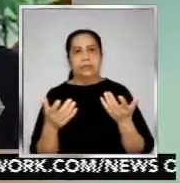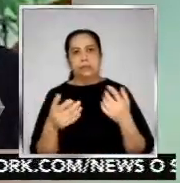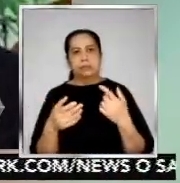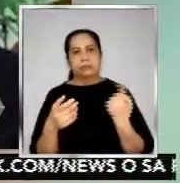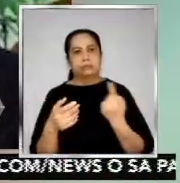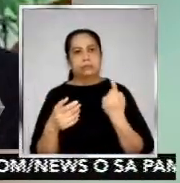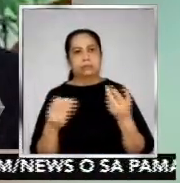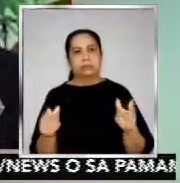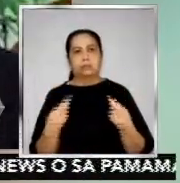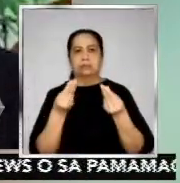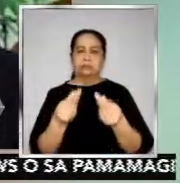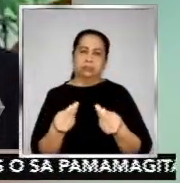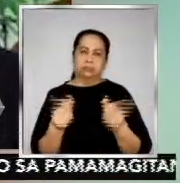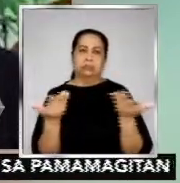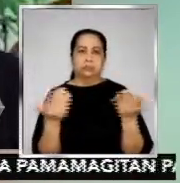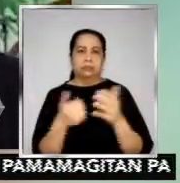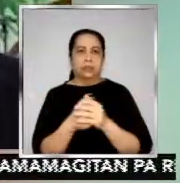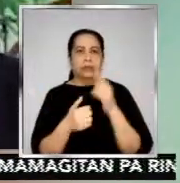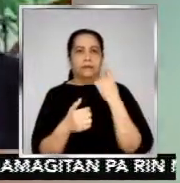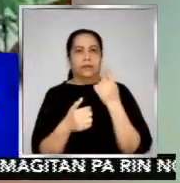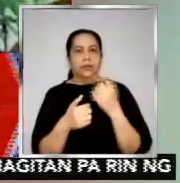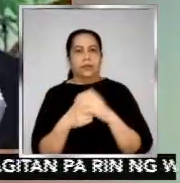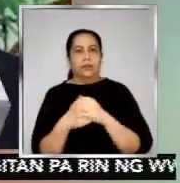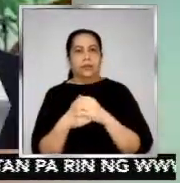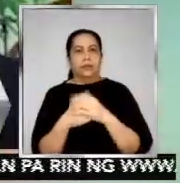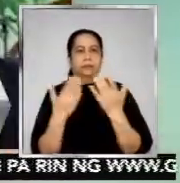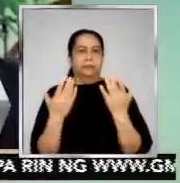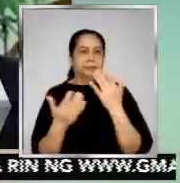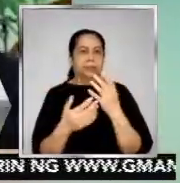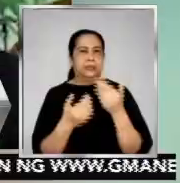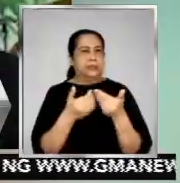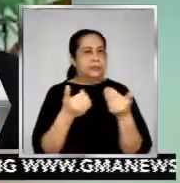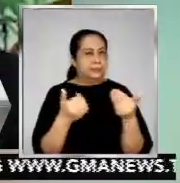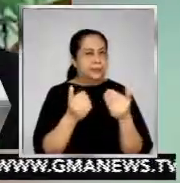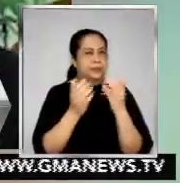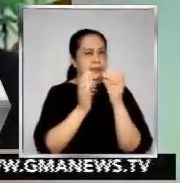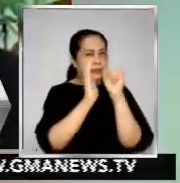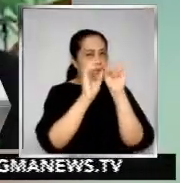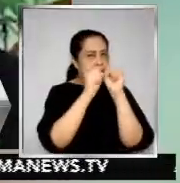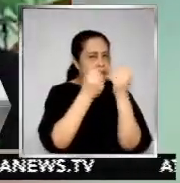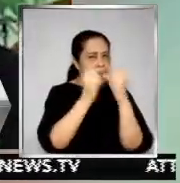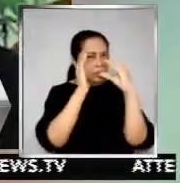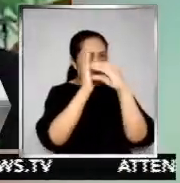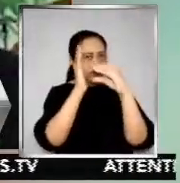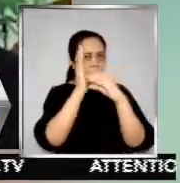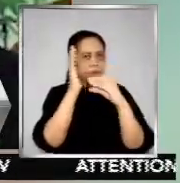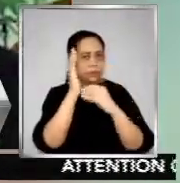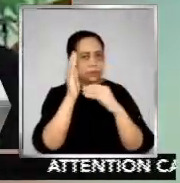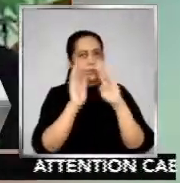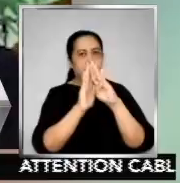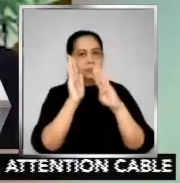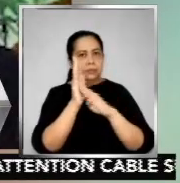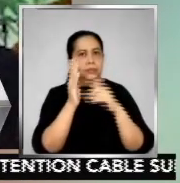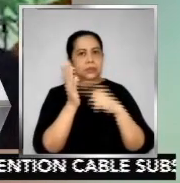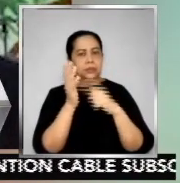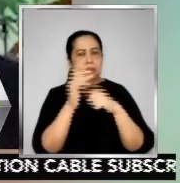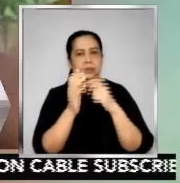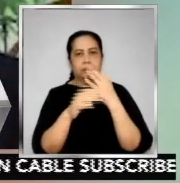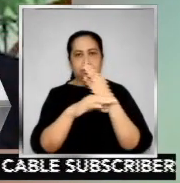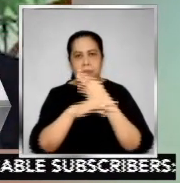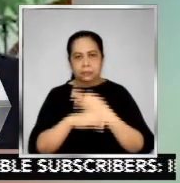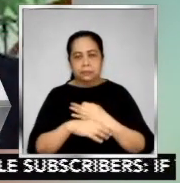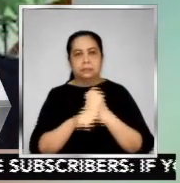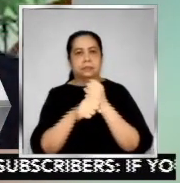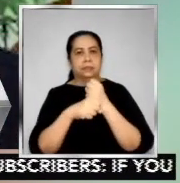providing for maybe a separate section in the bill that is being crafted